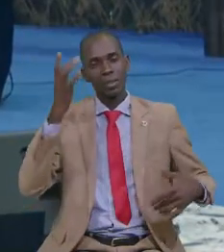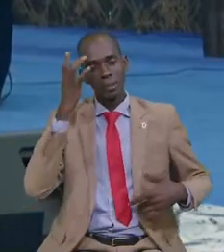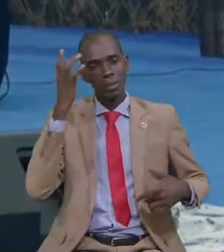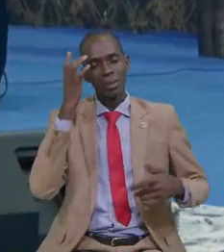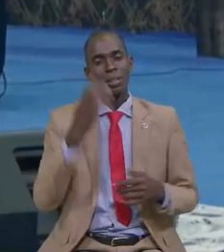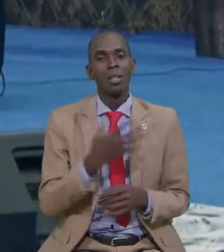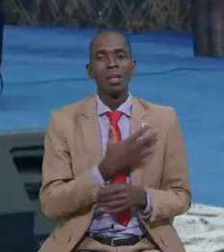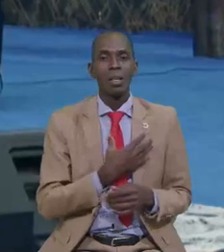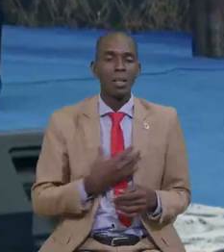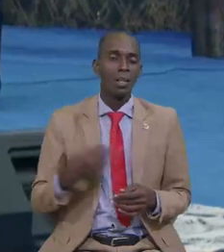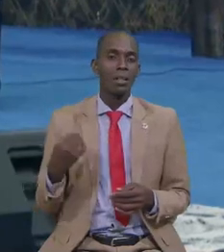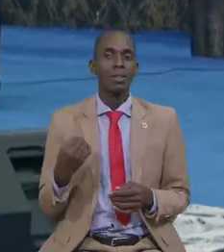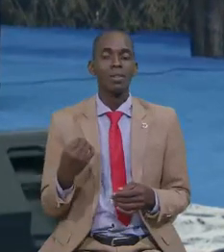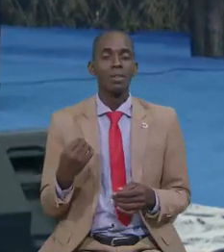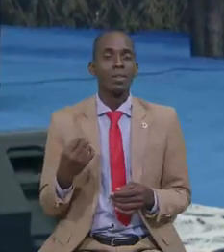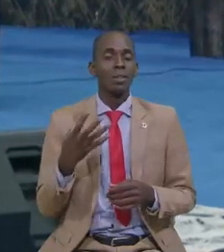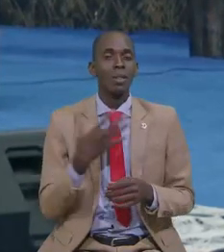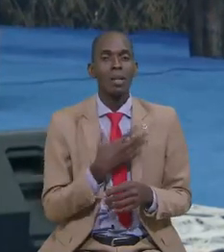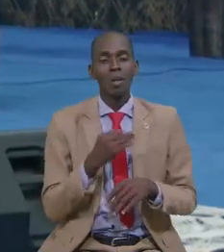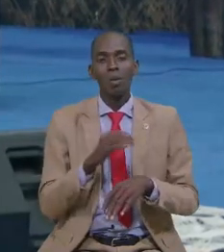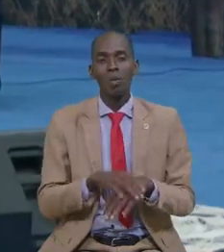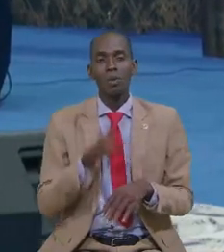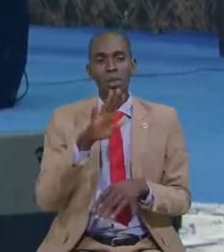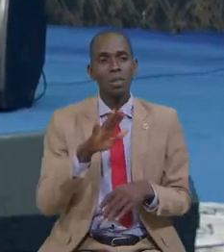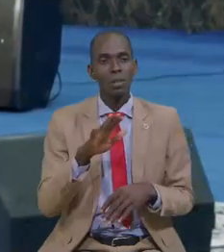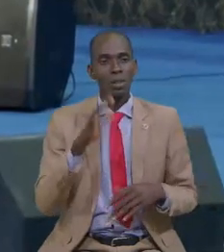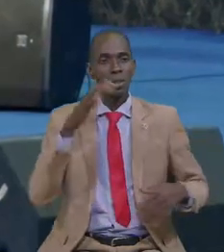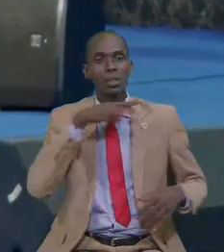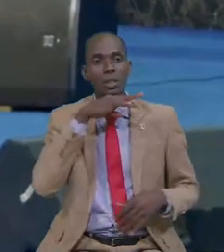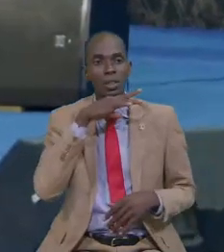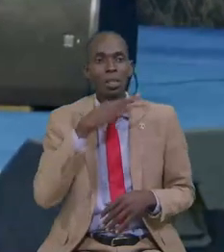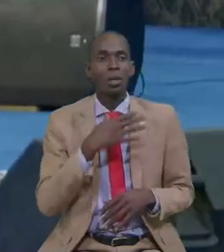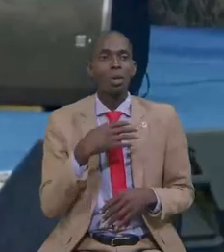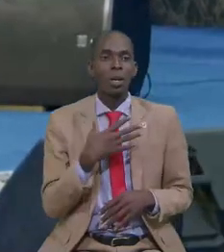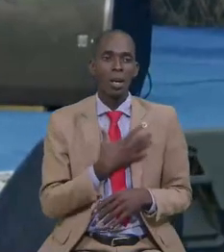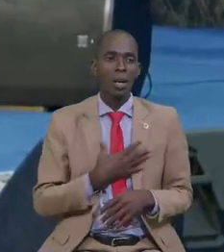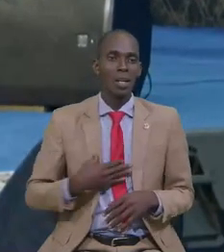tes iniquités, qui guérit toutes tes maladies. Et